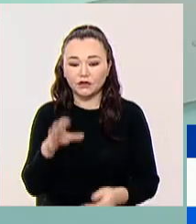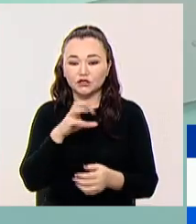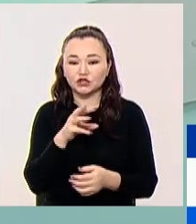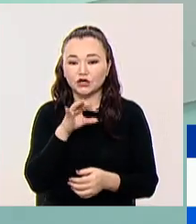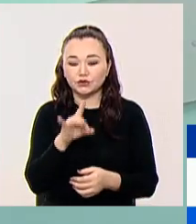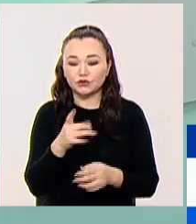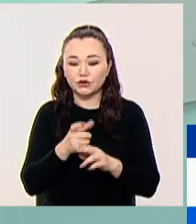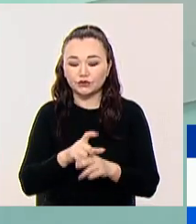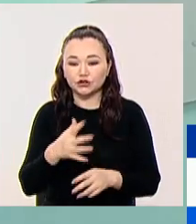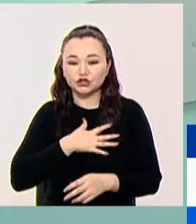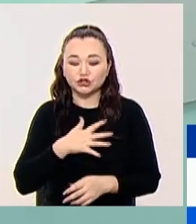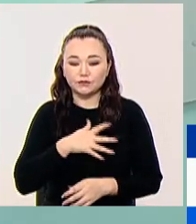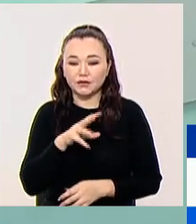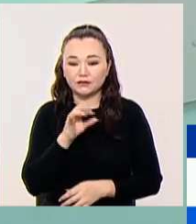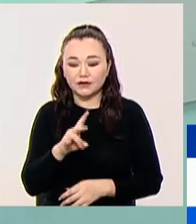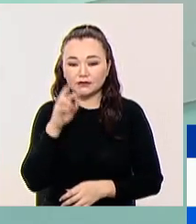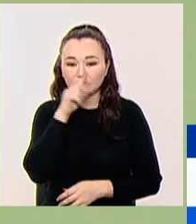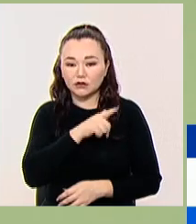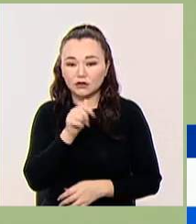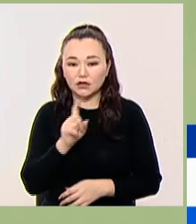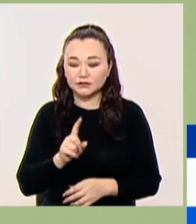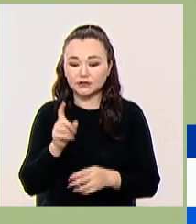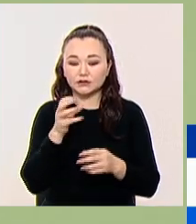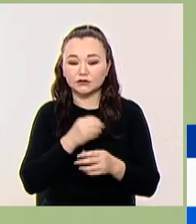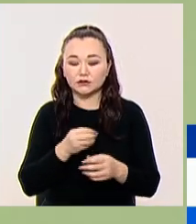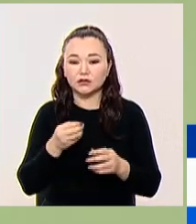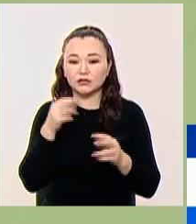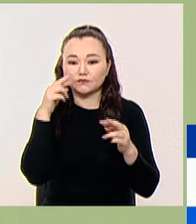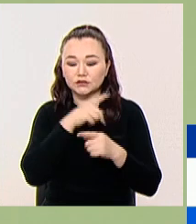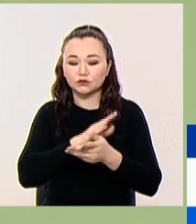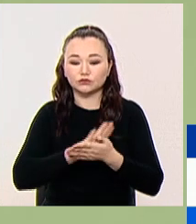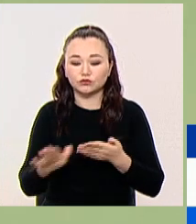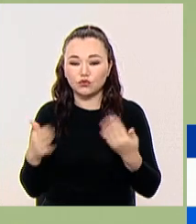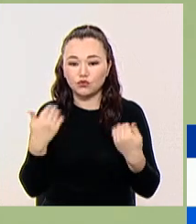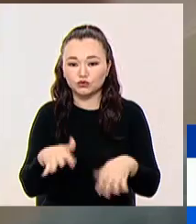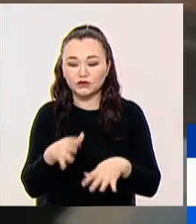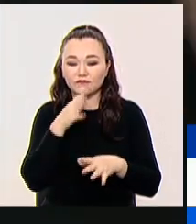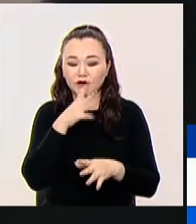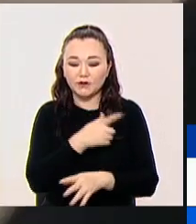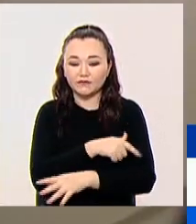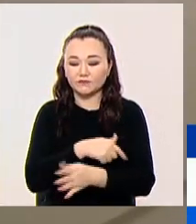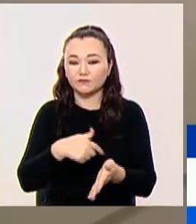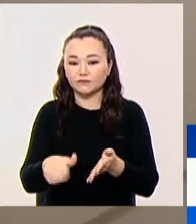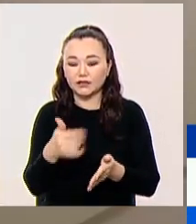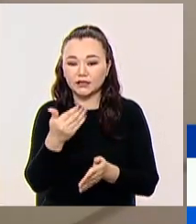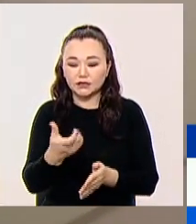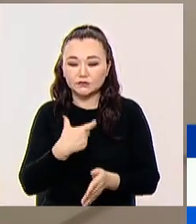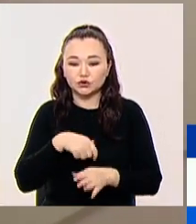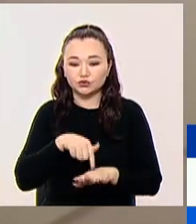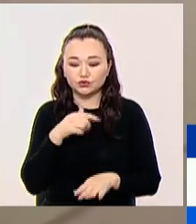Шахтеров, которые надышались метаном и угарным газом, вывели из состояния отравления. По словам врачей, на момент выписки их